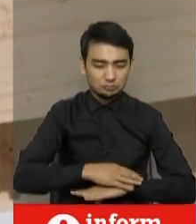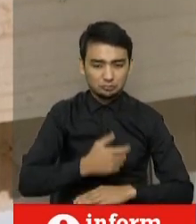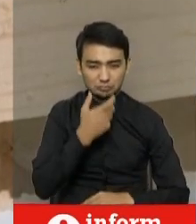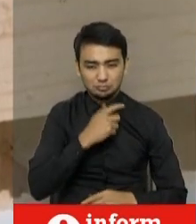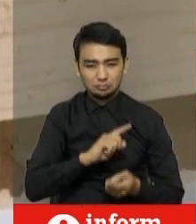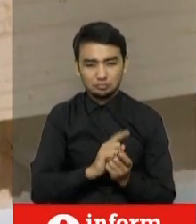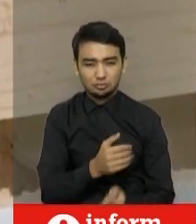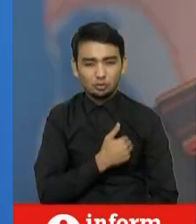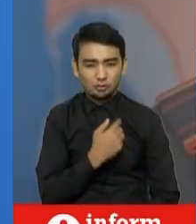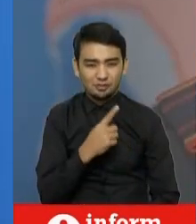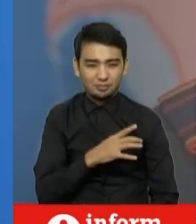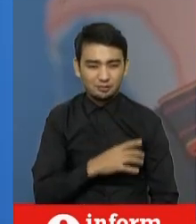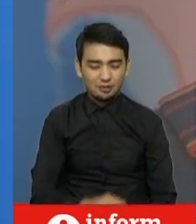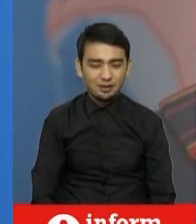ақталыпты.